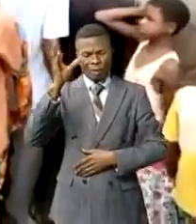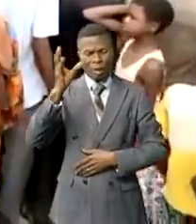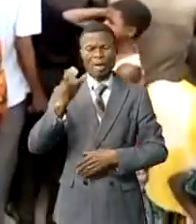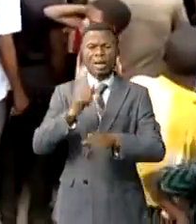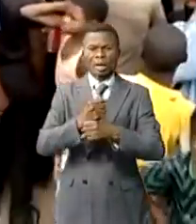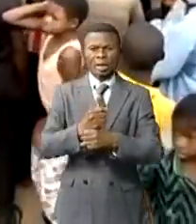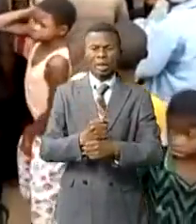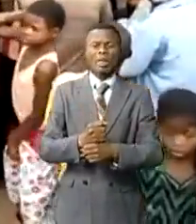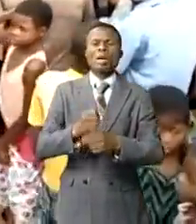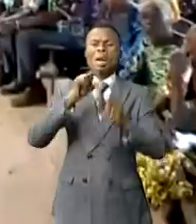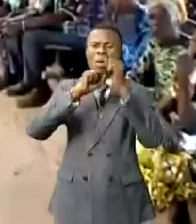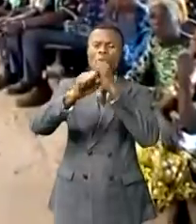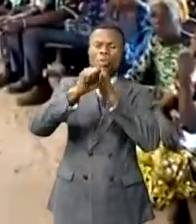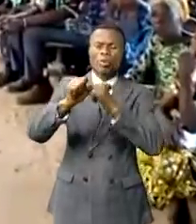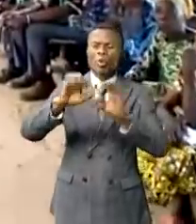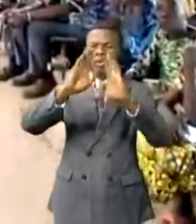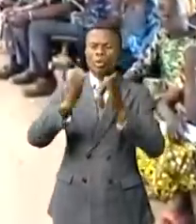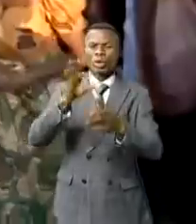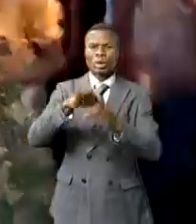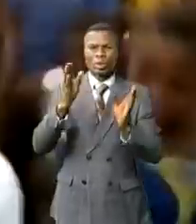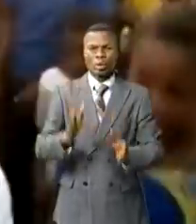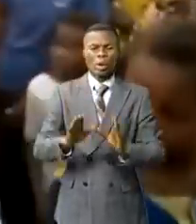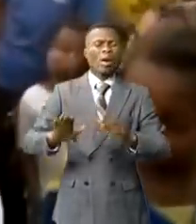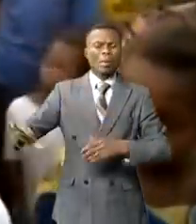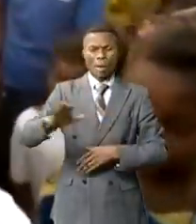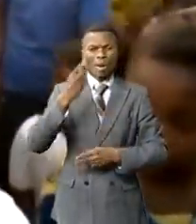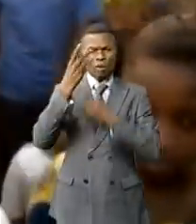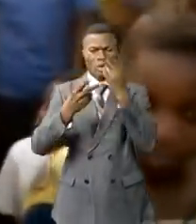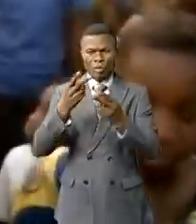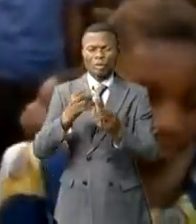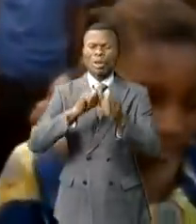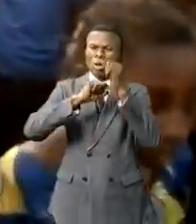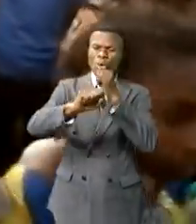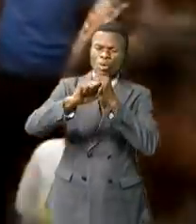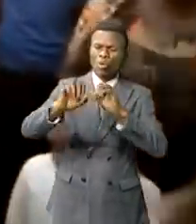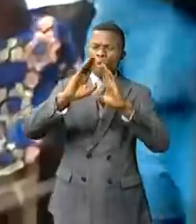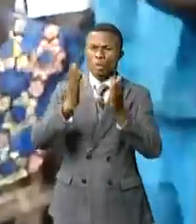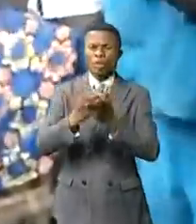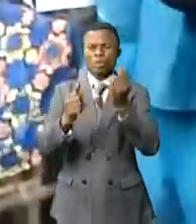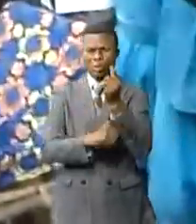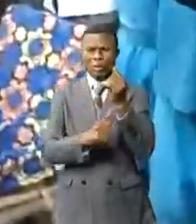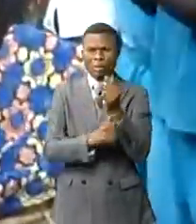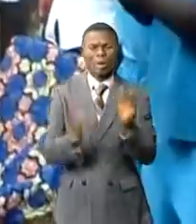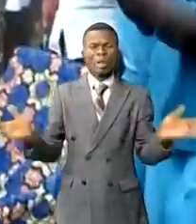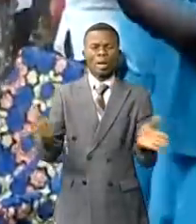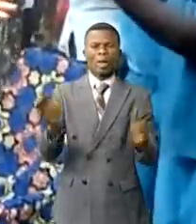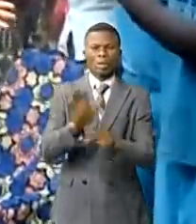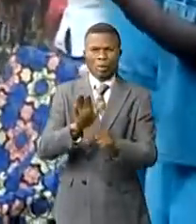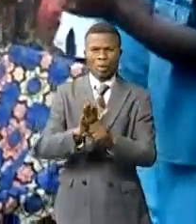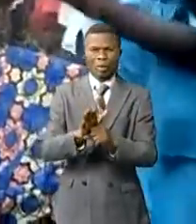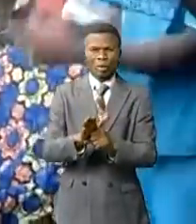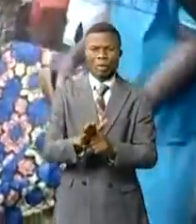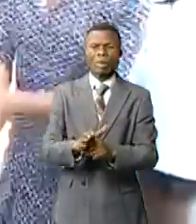de la liesse populaire de ses électeurs. Partout où il est passé, Clovis Noumbi Noumbi a bénéficié, hormis les encouragements, des